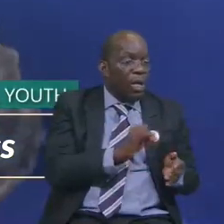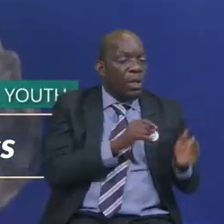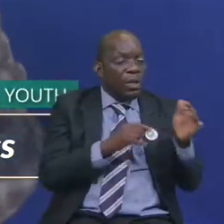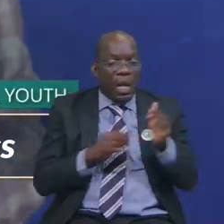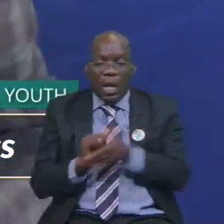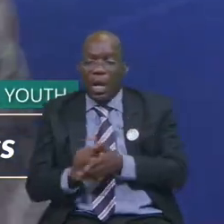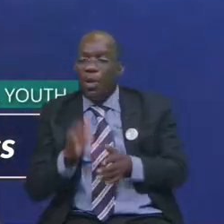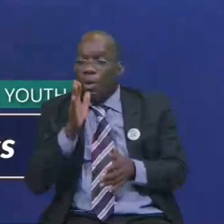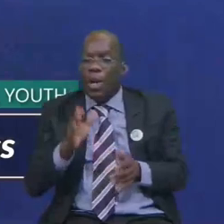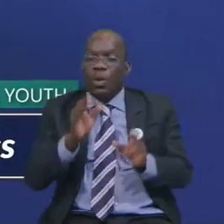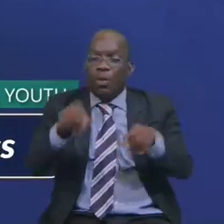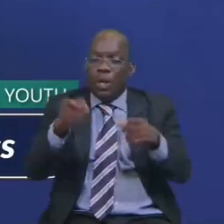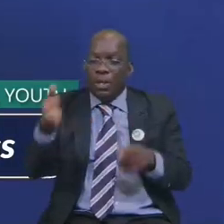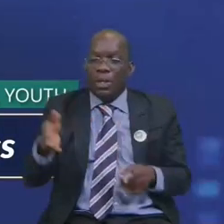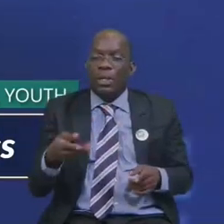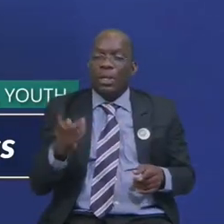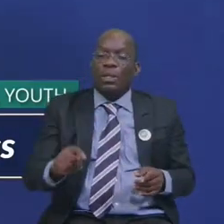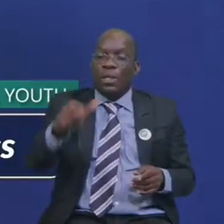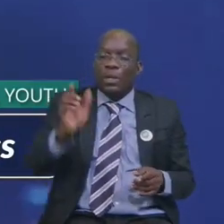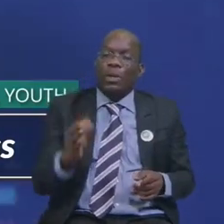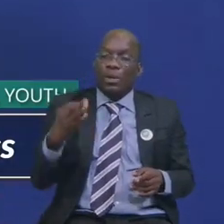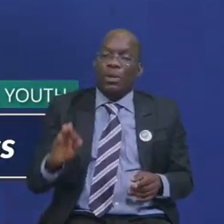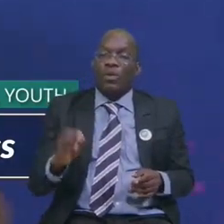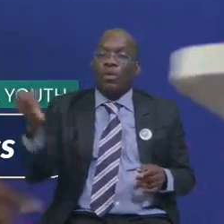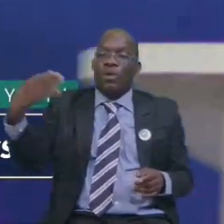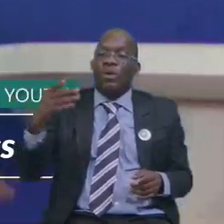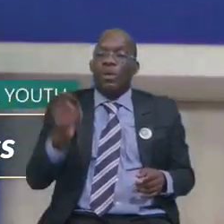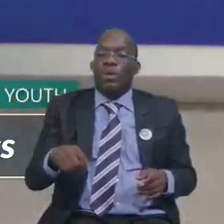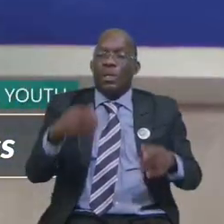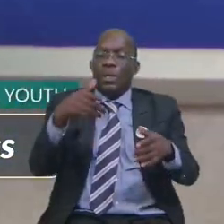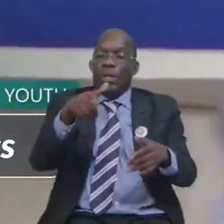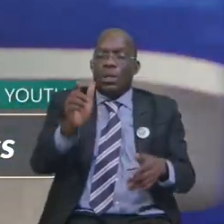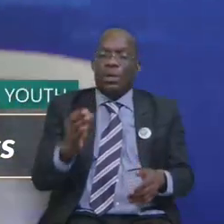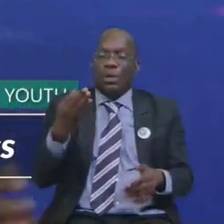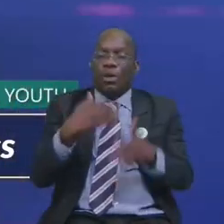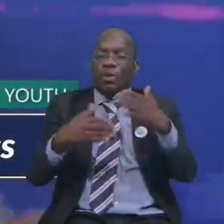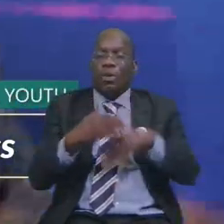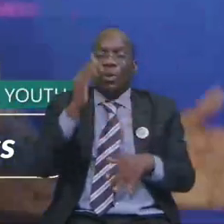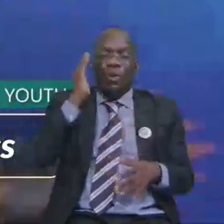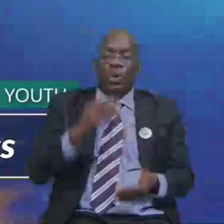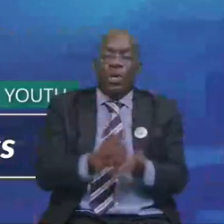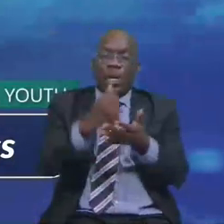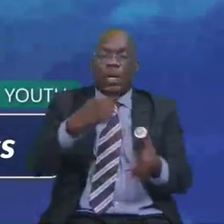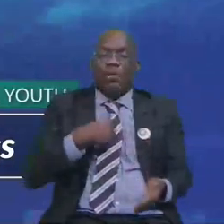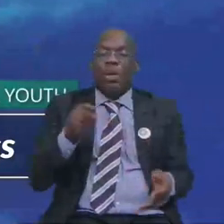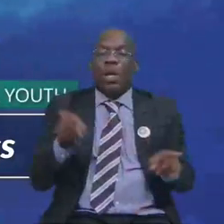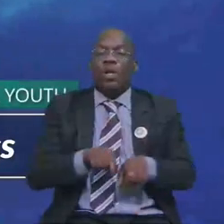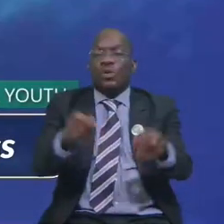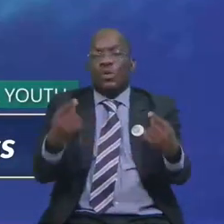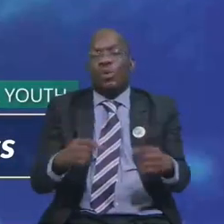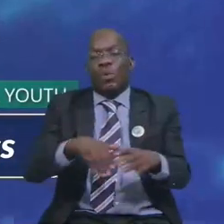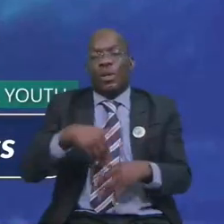ceci elle a y aller là-bas le Dieu de grâce et le dieu du ciel il va m'aider et comme tu sors tu